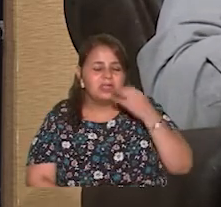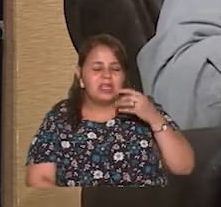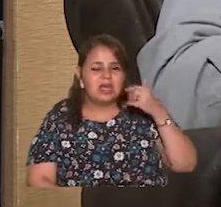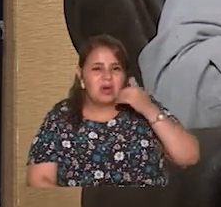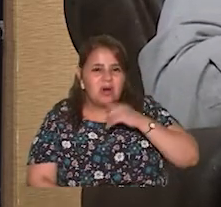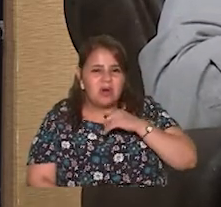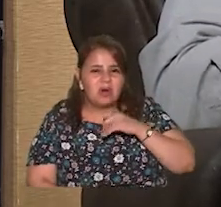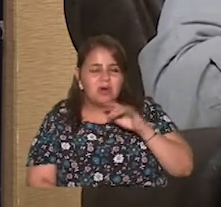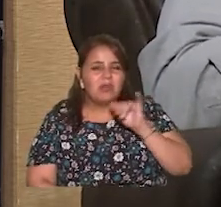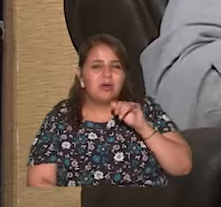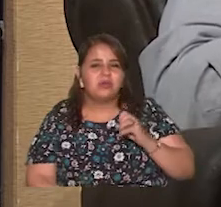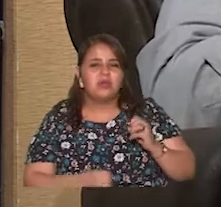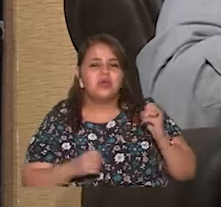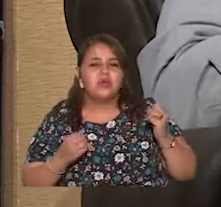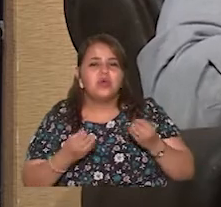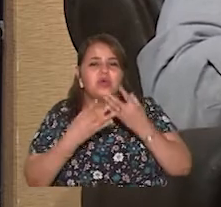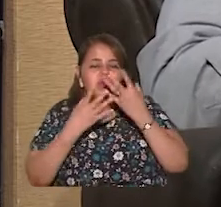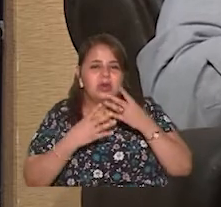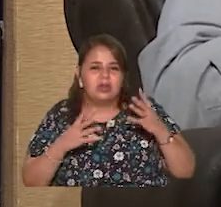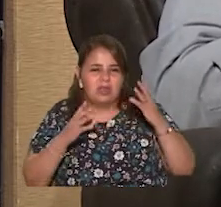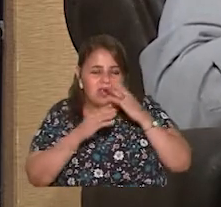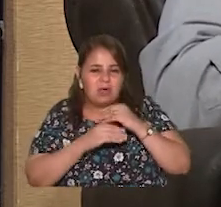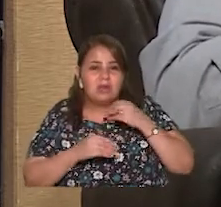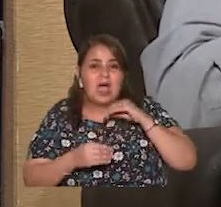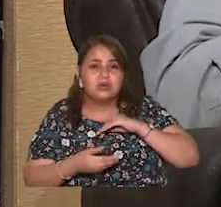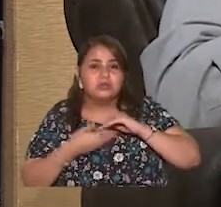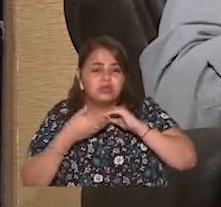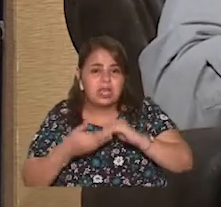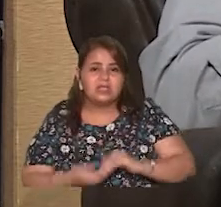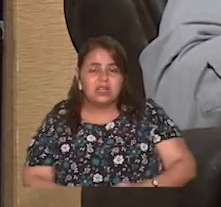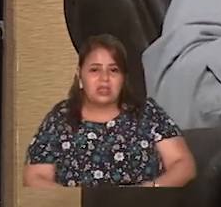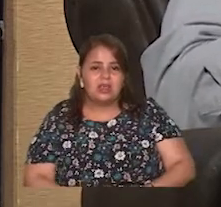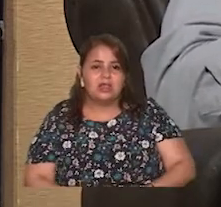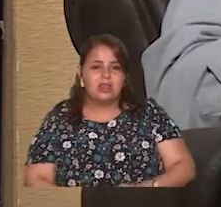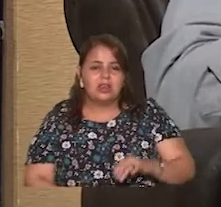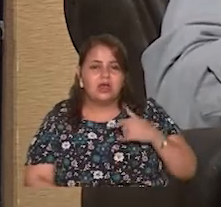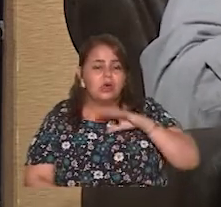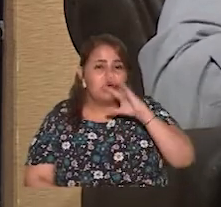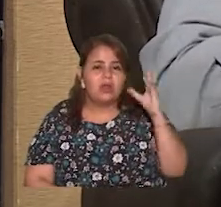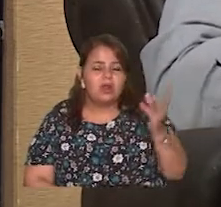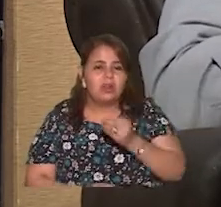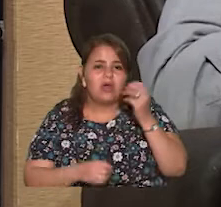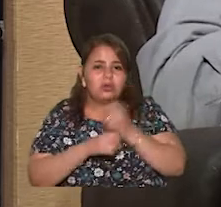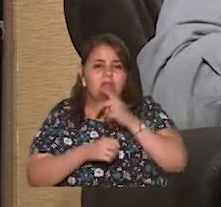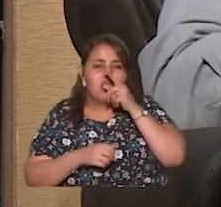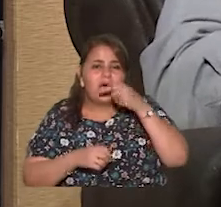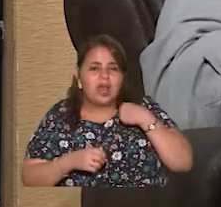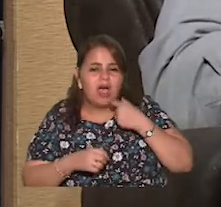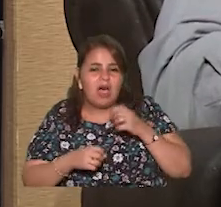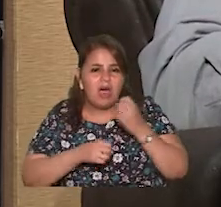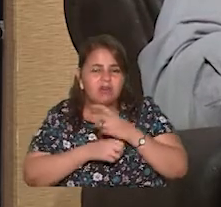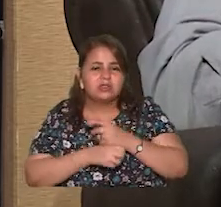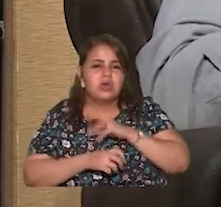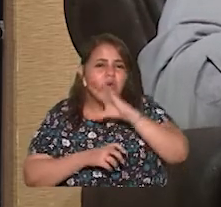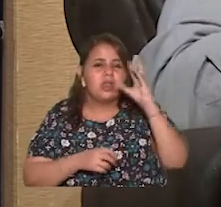حياته للنور. أيوة. ويطلب مساعدة. وأعتقد إن هي دي الفكرة، مش كلنا خطاة، أنا خاطي، بس هي الفكرة